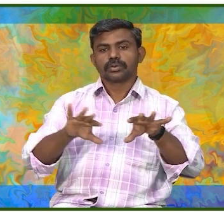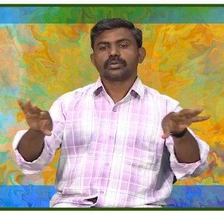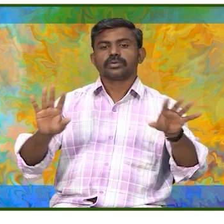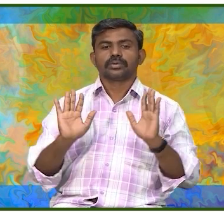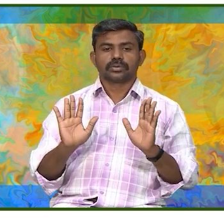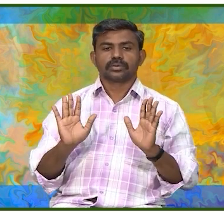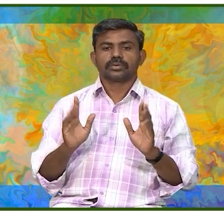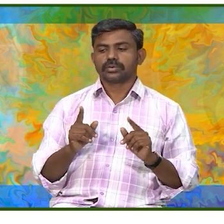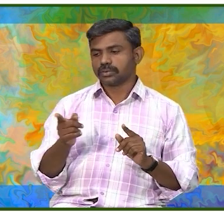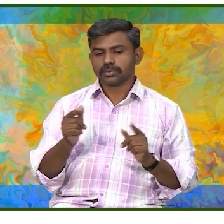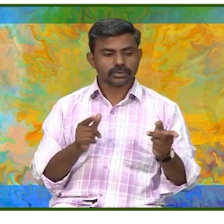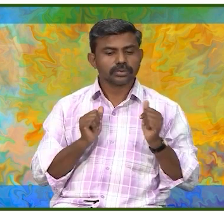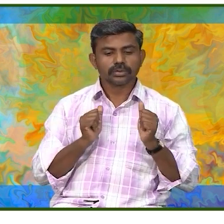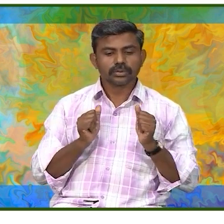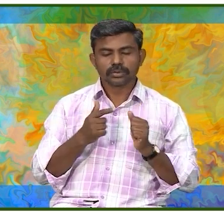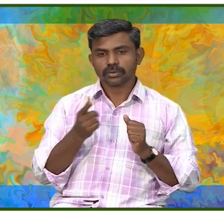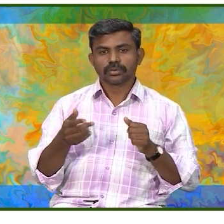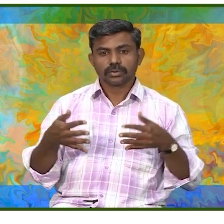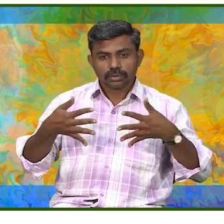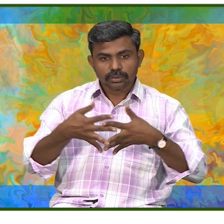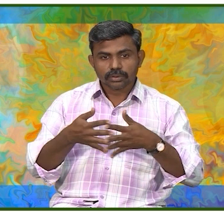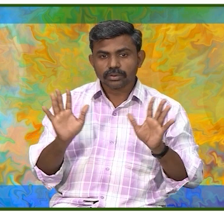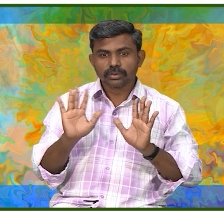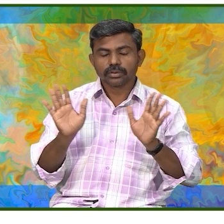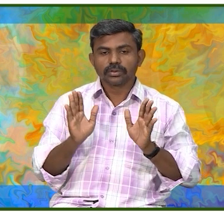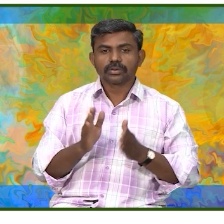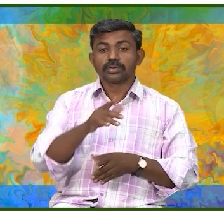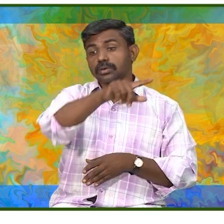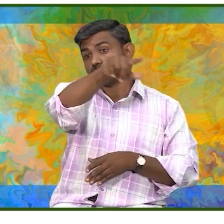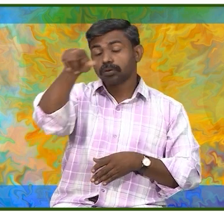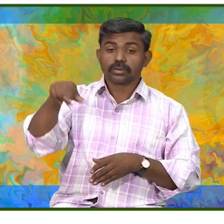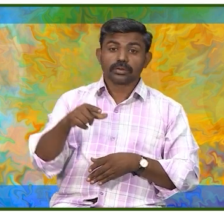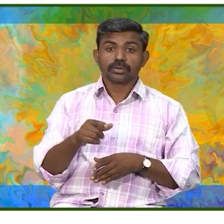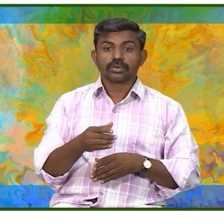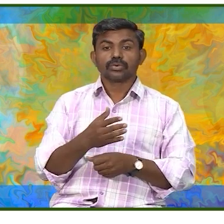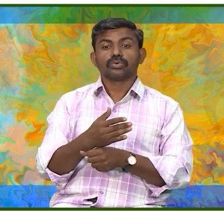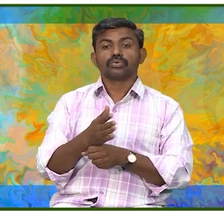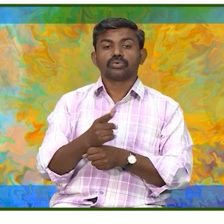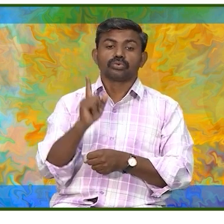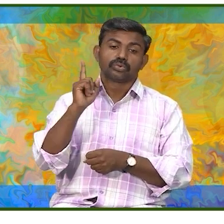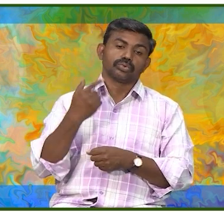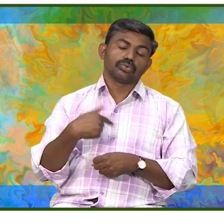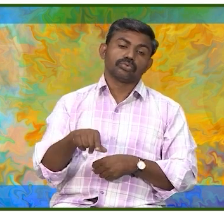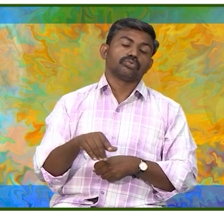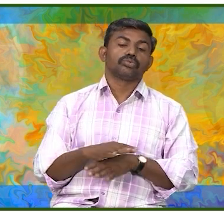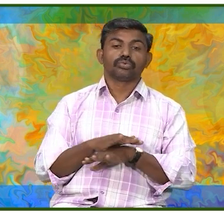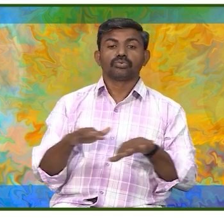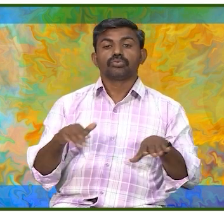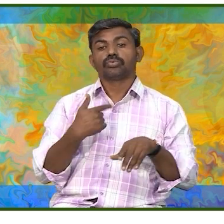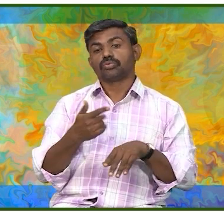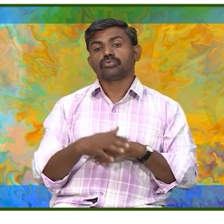என்பது எந்த ஒரு இராணுவ கூட்டணியிலும் சேராமல் சர்வதேச பிரச்சனையில் சுதந்திரமாக தனிச்சையாக முடிவெடுப்பது.